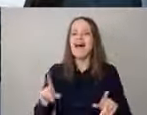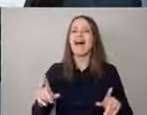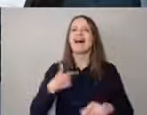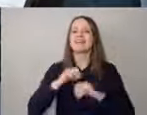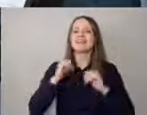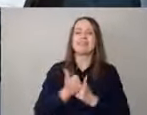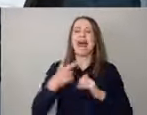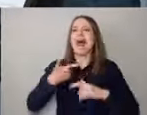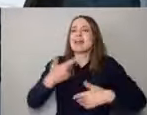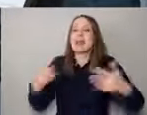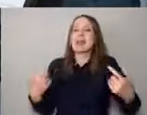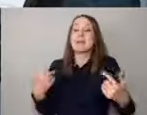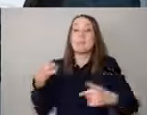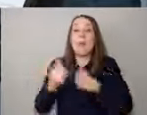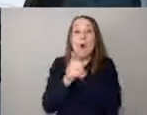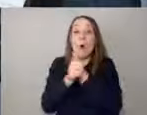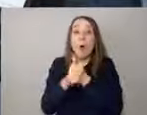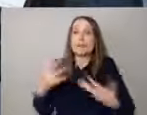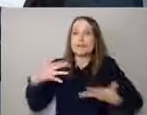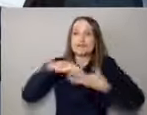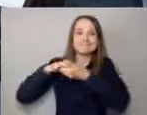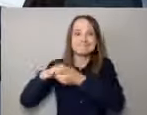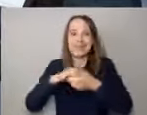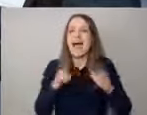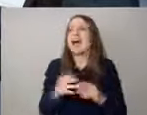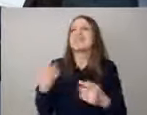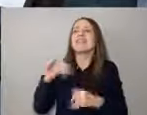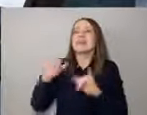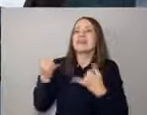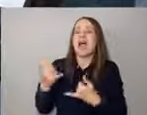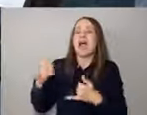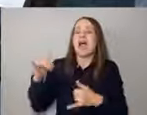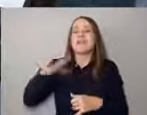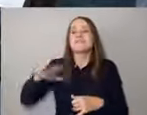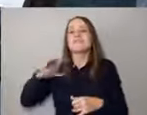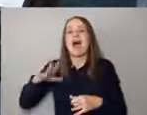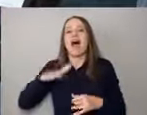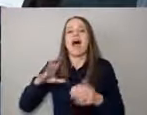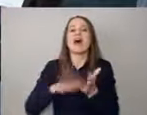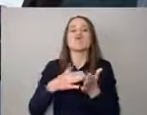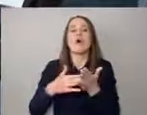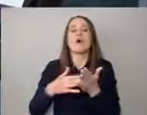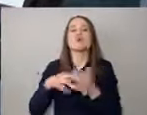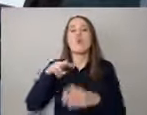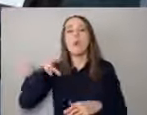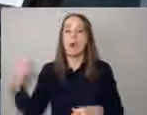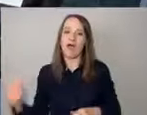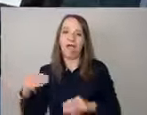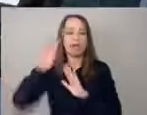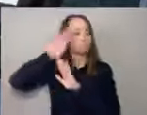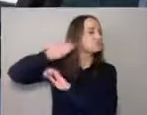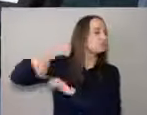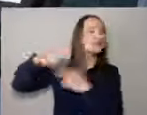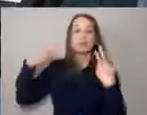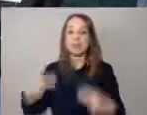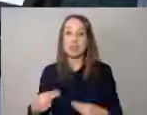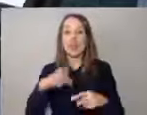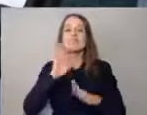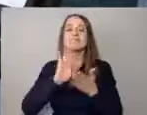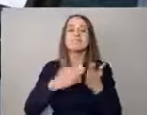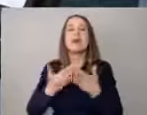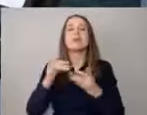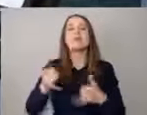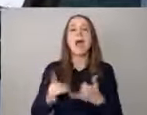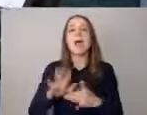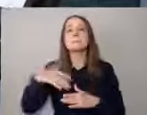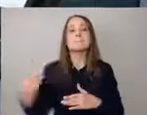odwracać tyłem do wartości Unii Europejskiej, takich wartości jak praworządność. Nie można się odwracać do najważniejszych priorytetów Unii Europejskiej tyłem, jak